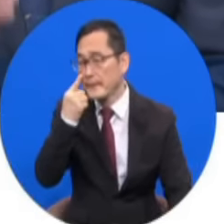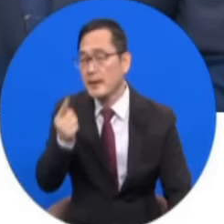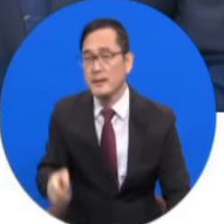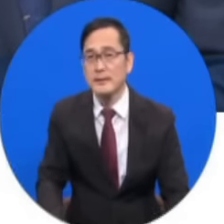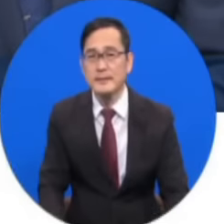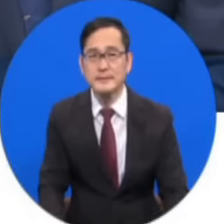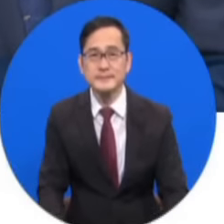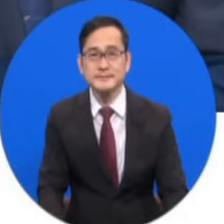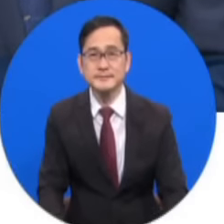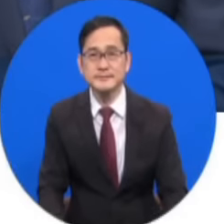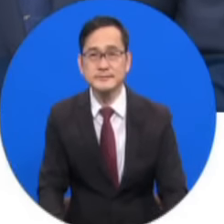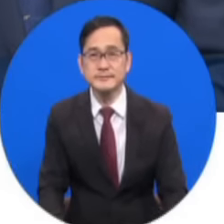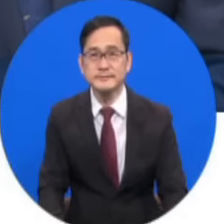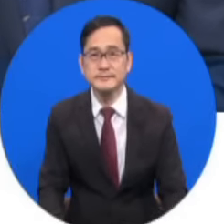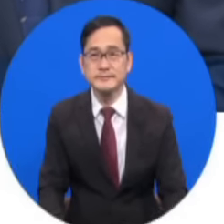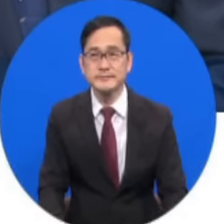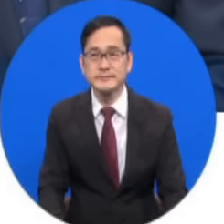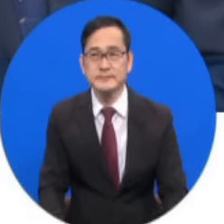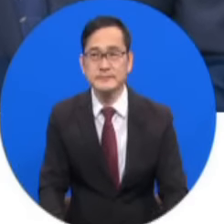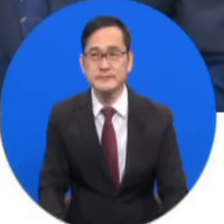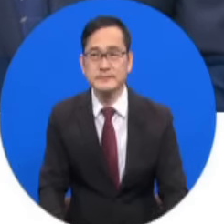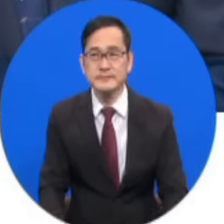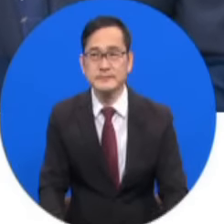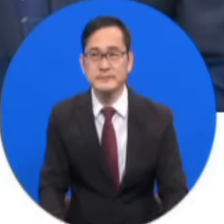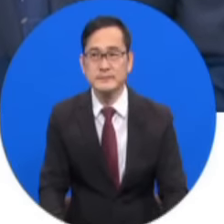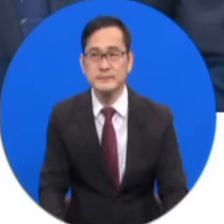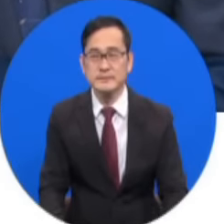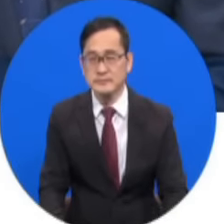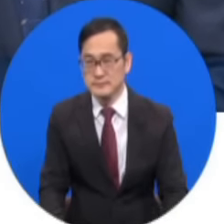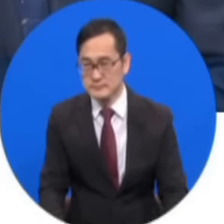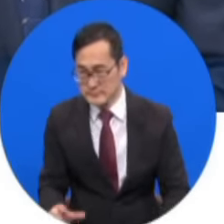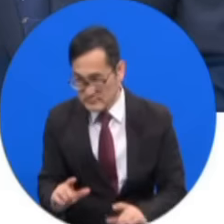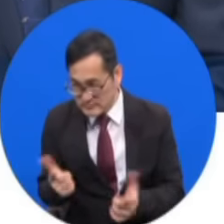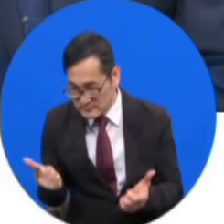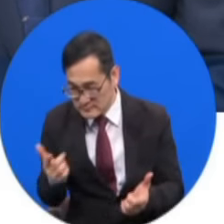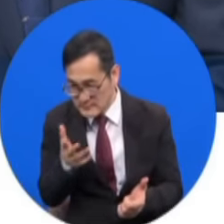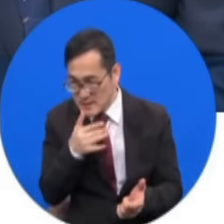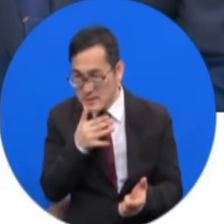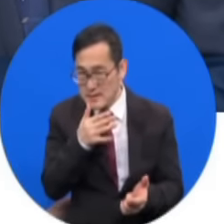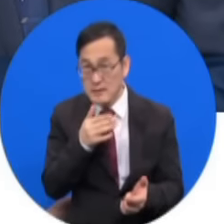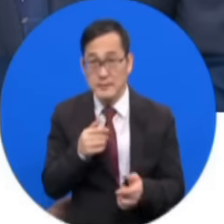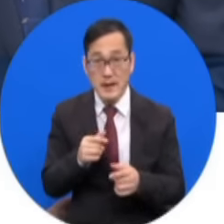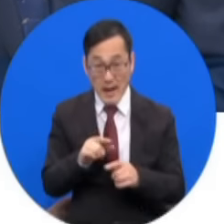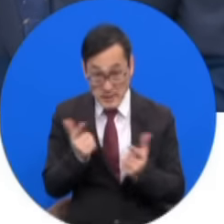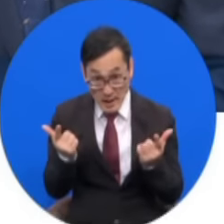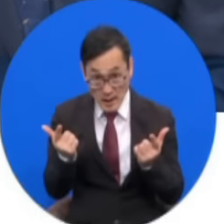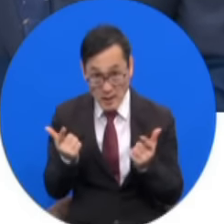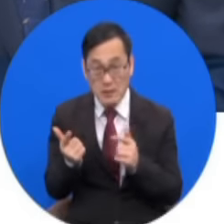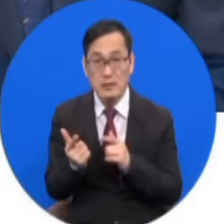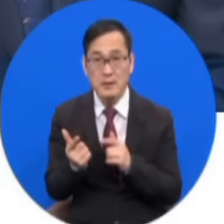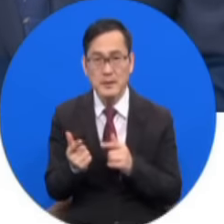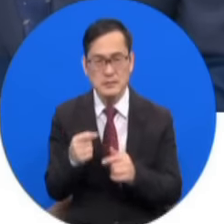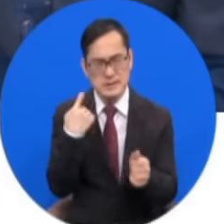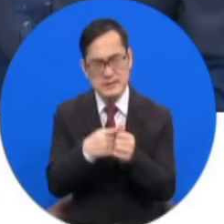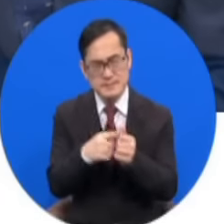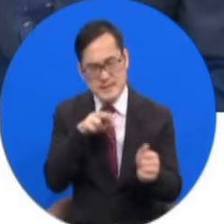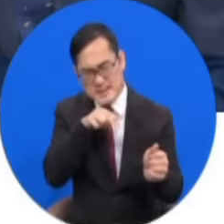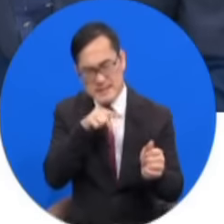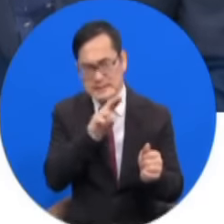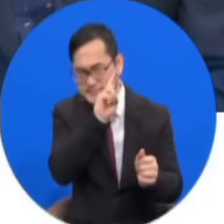필요한 문제 제기가 아닌 과도한 의욕 제기였다 한다면 그 부분에 대한 책임도 문제제기 하신 분들이 져야 되지 않을까